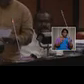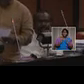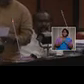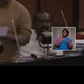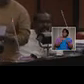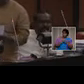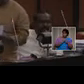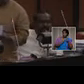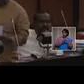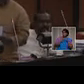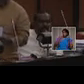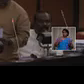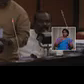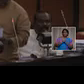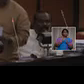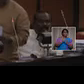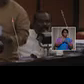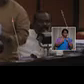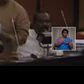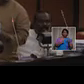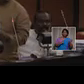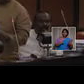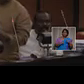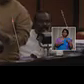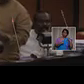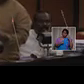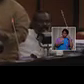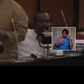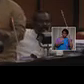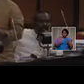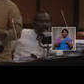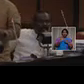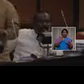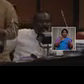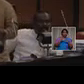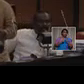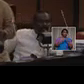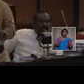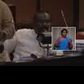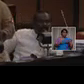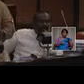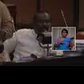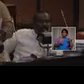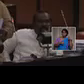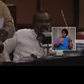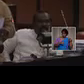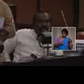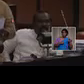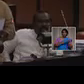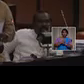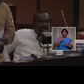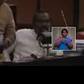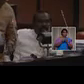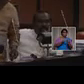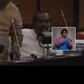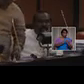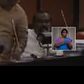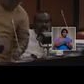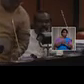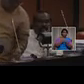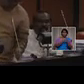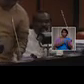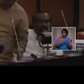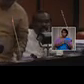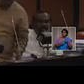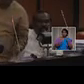சபை நெல்லை கொள்வனவு செய்வதும் விலை நிர்ணயம் நடைபெறுவதும் பாரபட்சமான விடயமாகும். இதில் மாற்றம் செய்யப்பட